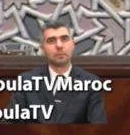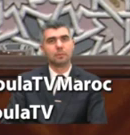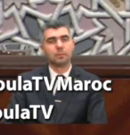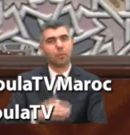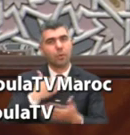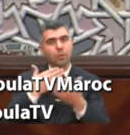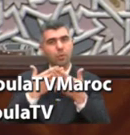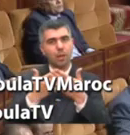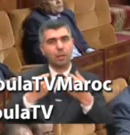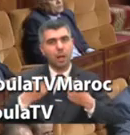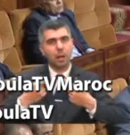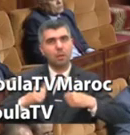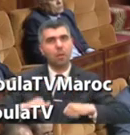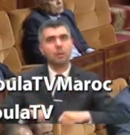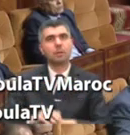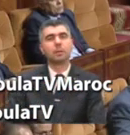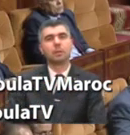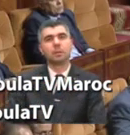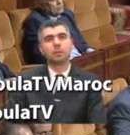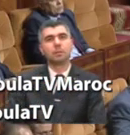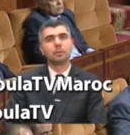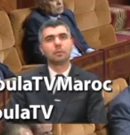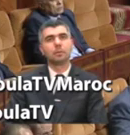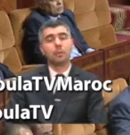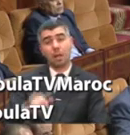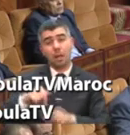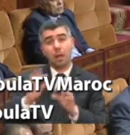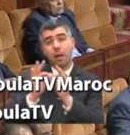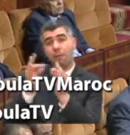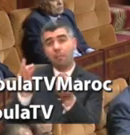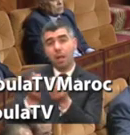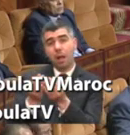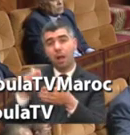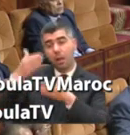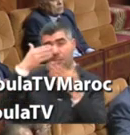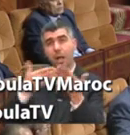شكرا السيد الرئيس. السيدة الوزيرة، بعض الأسر المغربية